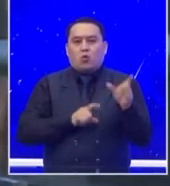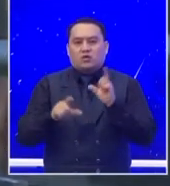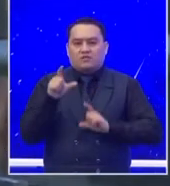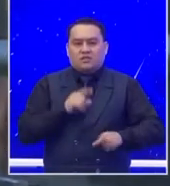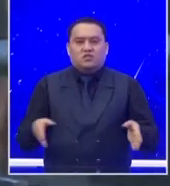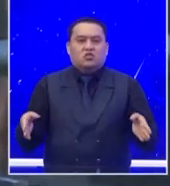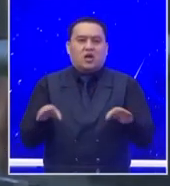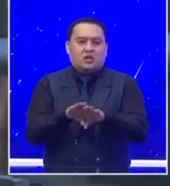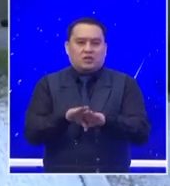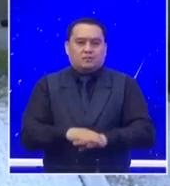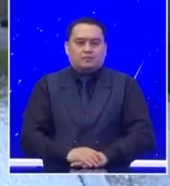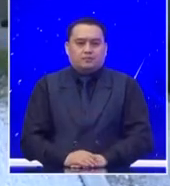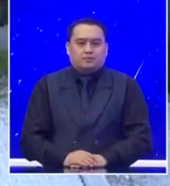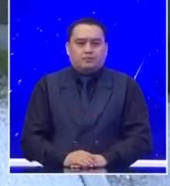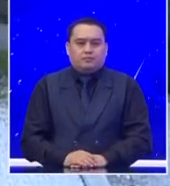университеты.